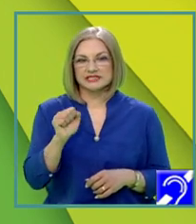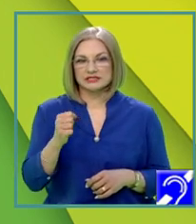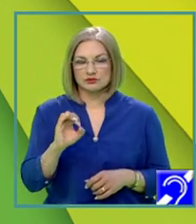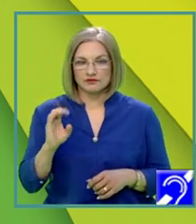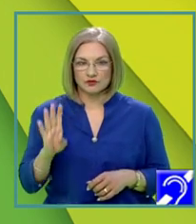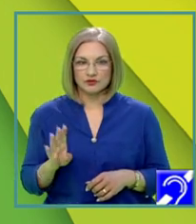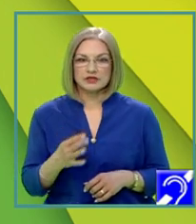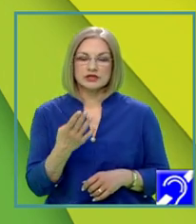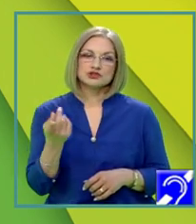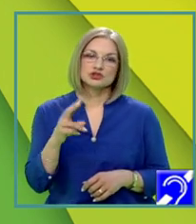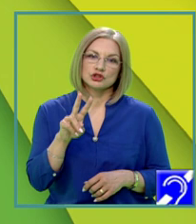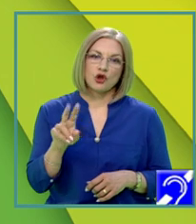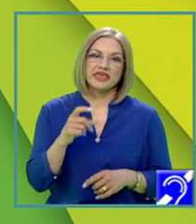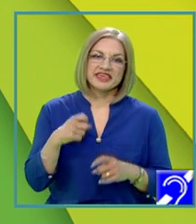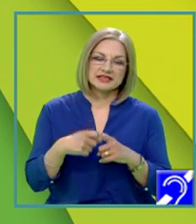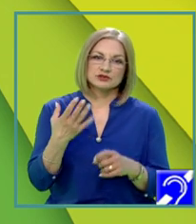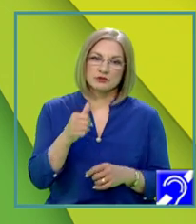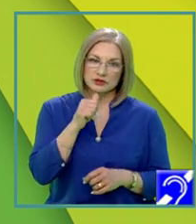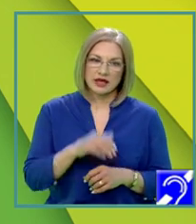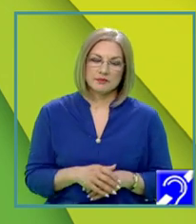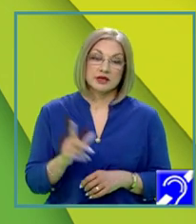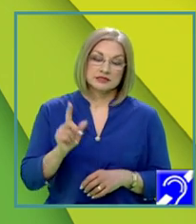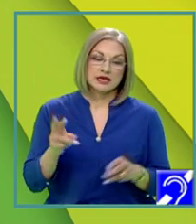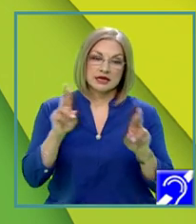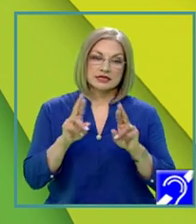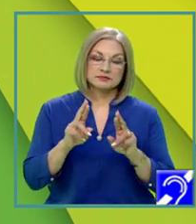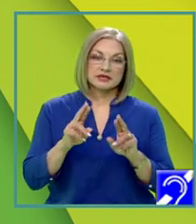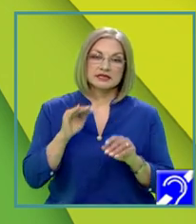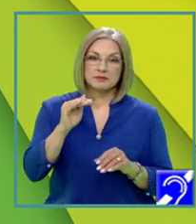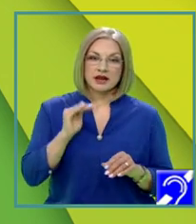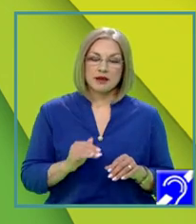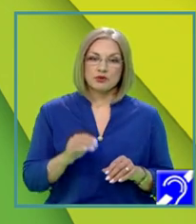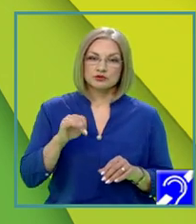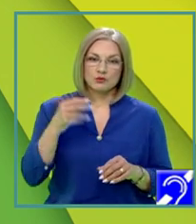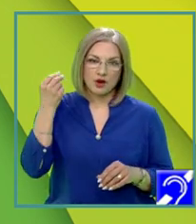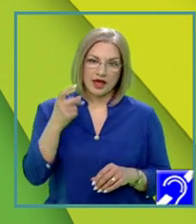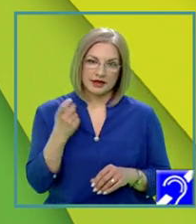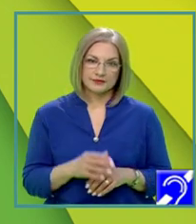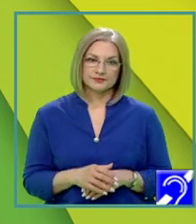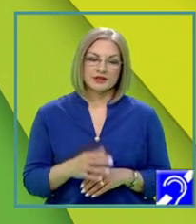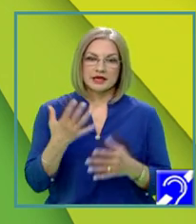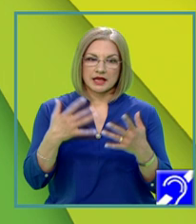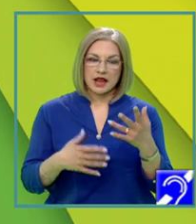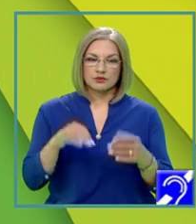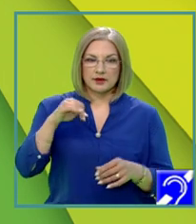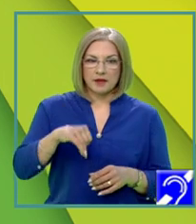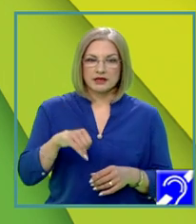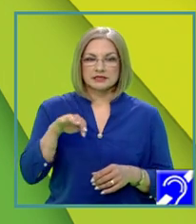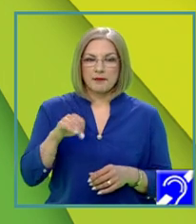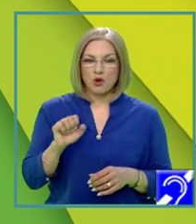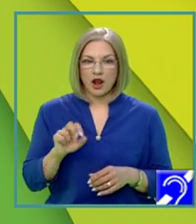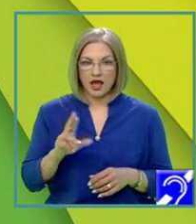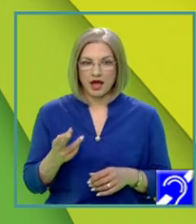apă astfel încât să respectăm raportul molar indicat în enunțul problemei calculăm să le molară pentru acest sulfuric